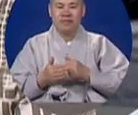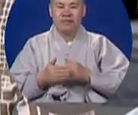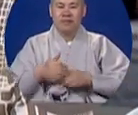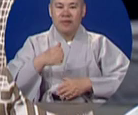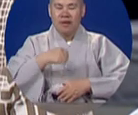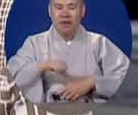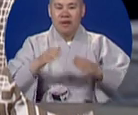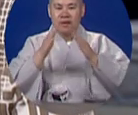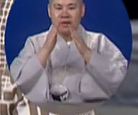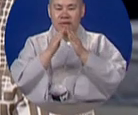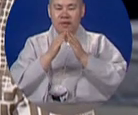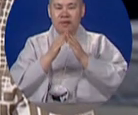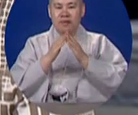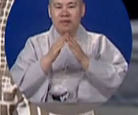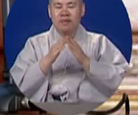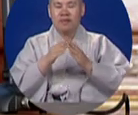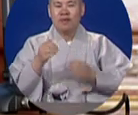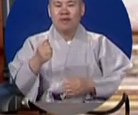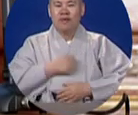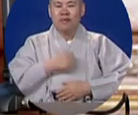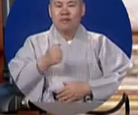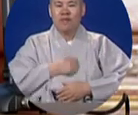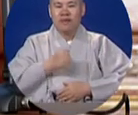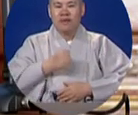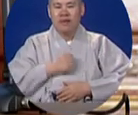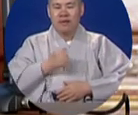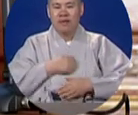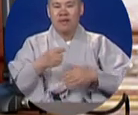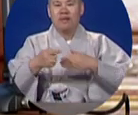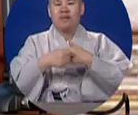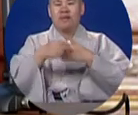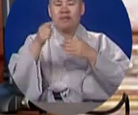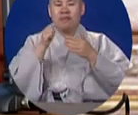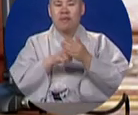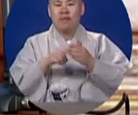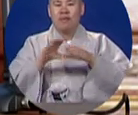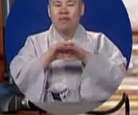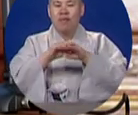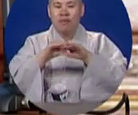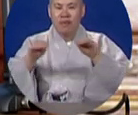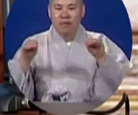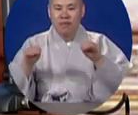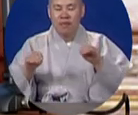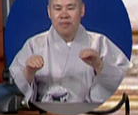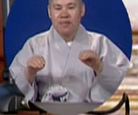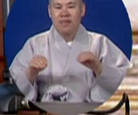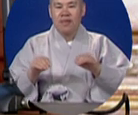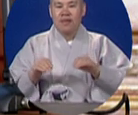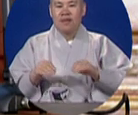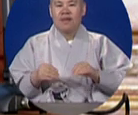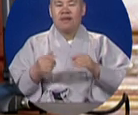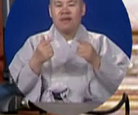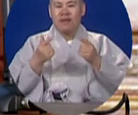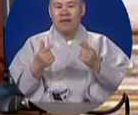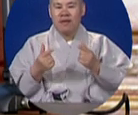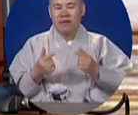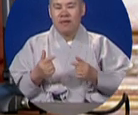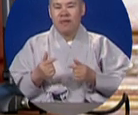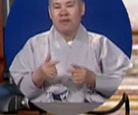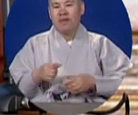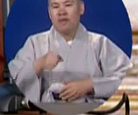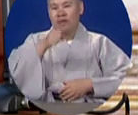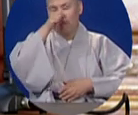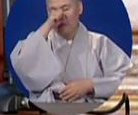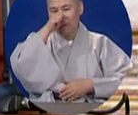아들네 집에서 상했던 속이 그냥 싹 풀려서 아니 그냥 그렇게 좋을 수가 없었다 이